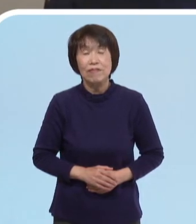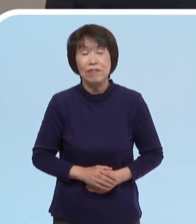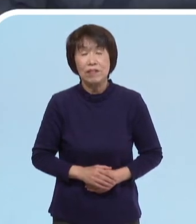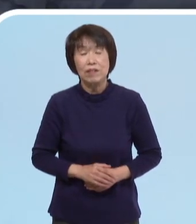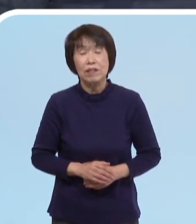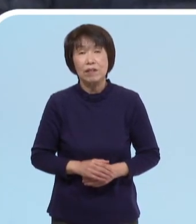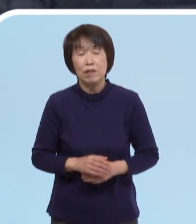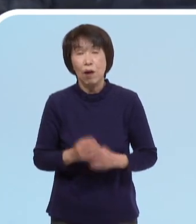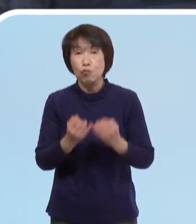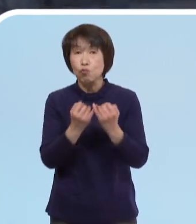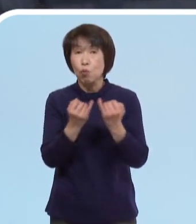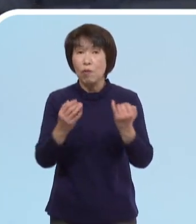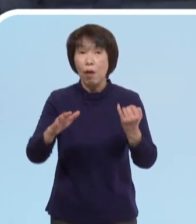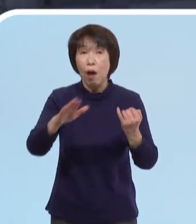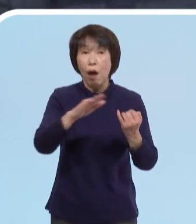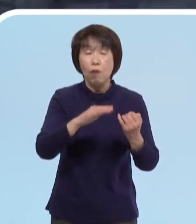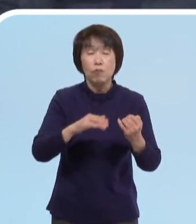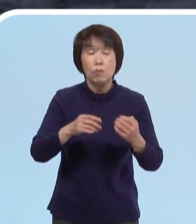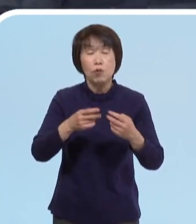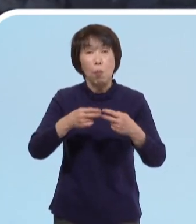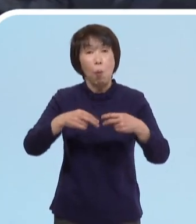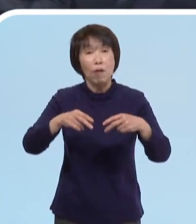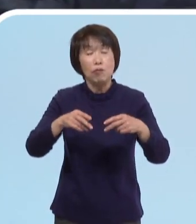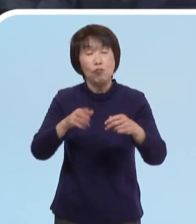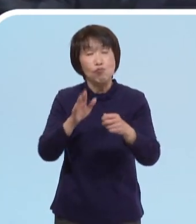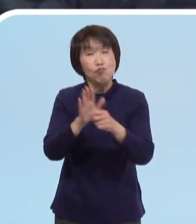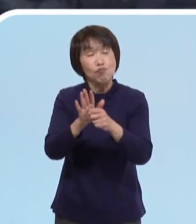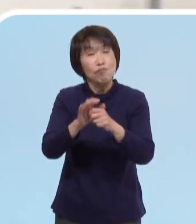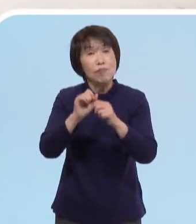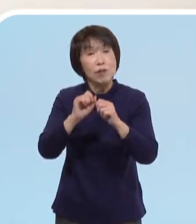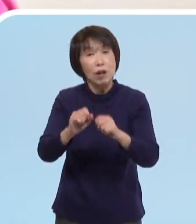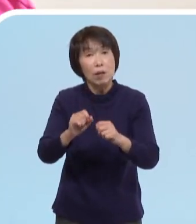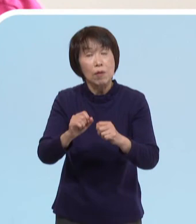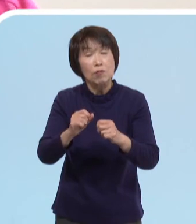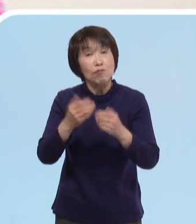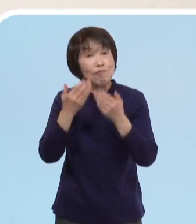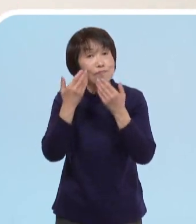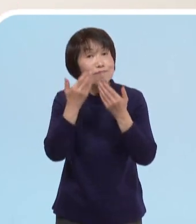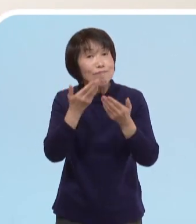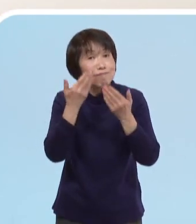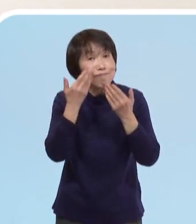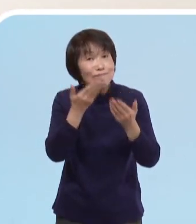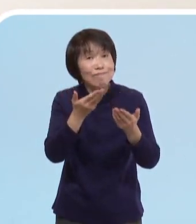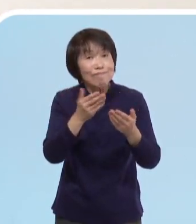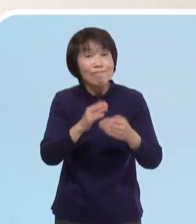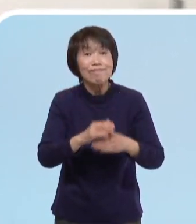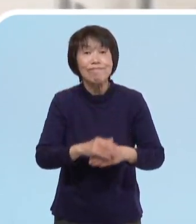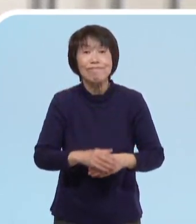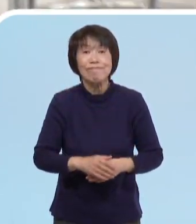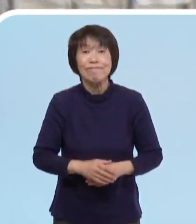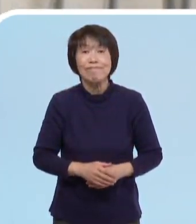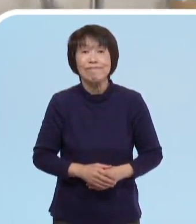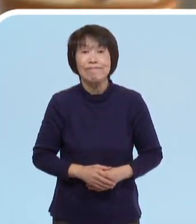全員がボランティアで料理を教えている兵庫泉会の皆さんにお話を伺いました